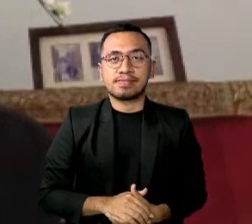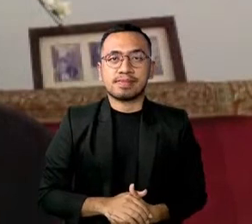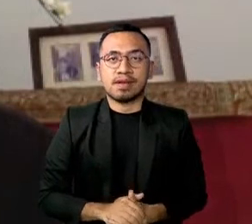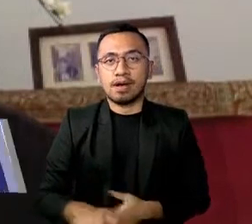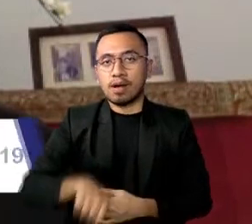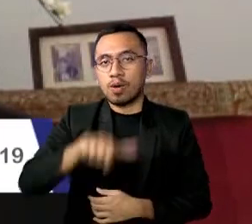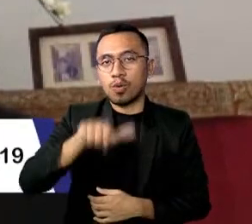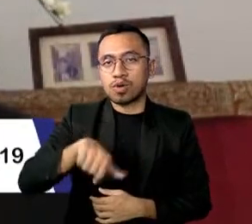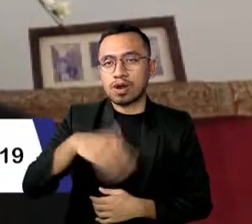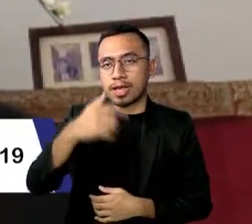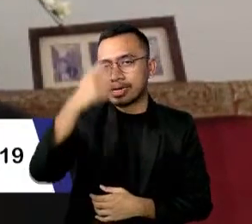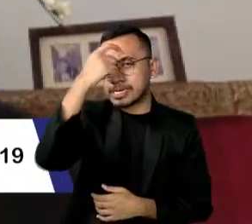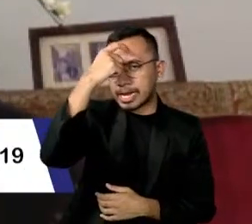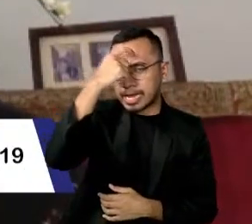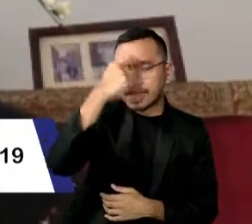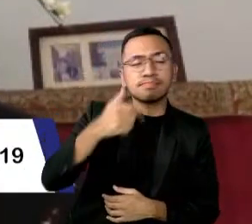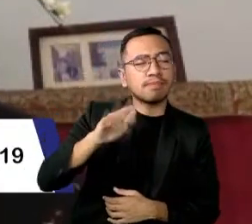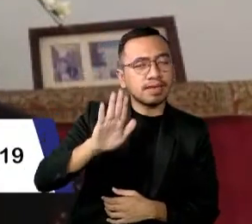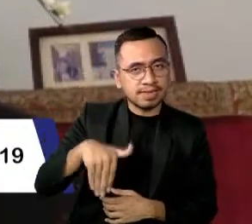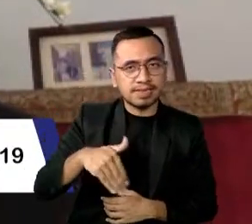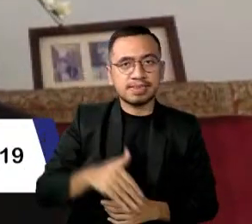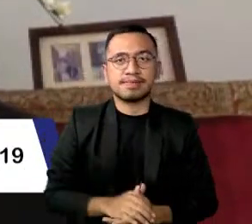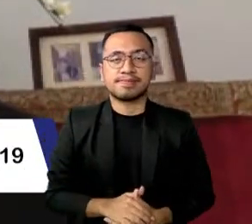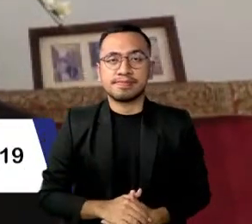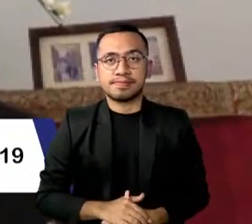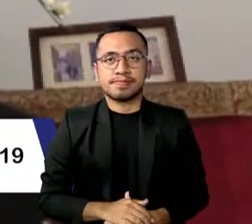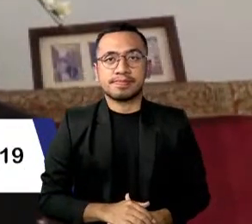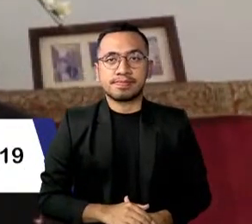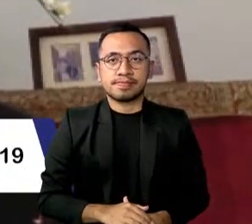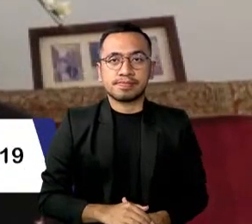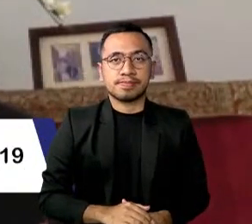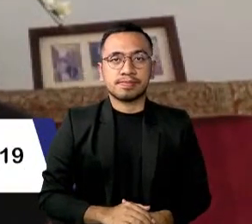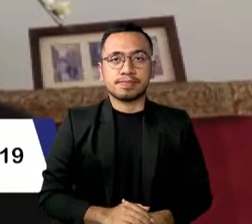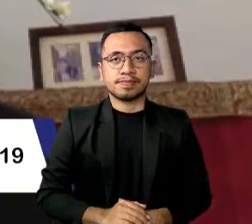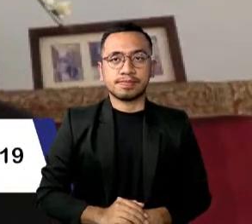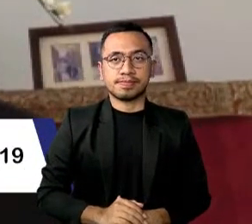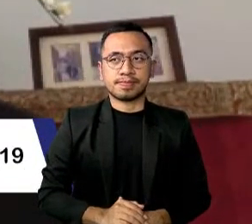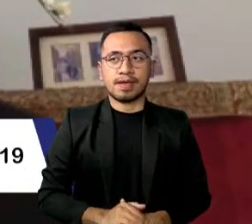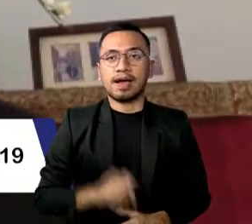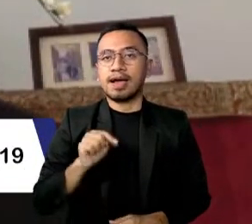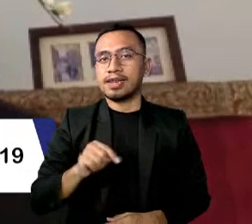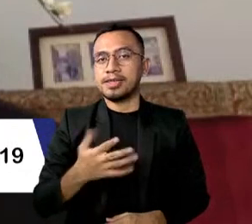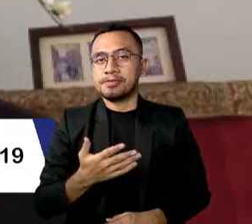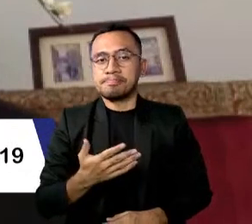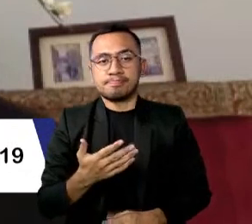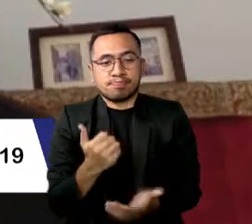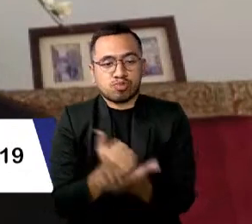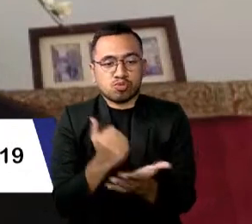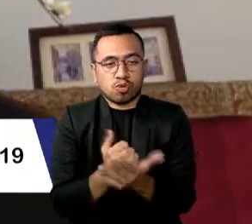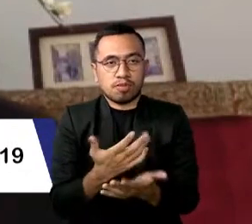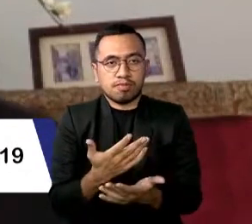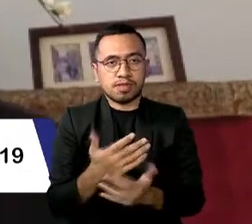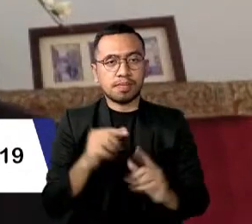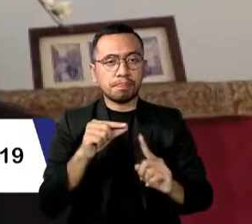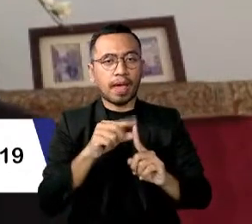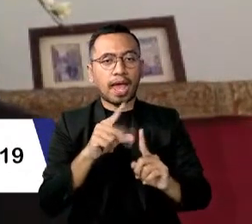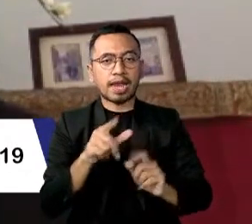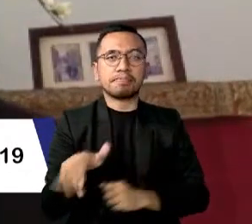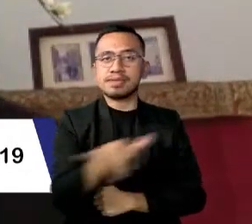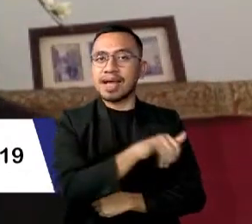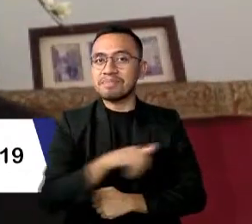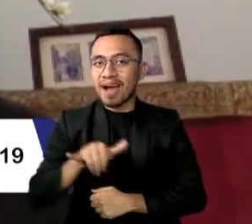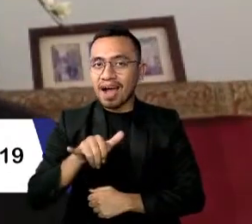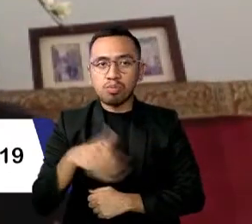itu masih ada di daerah hulu sehingga ini menjadi pekerjaan rumah kita bersama tidak hanya